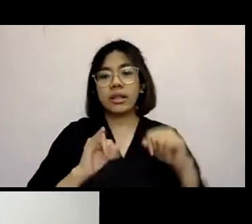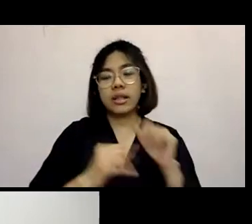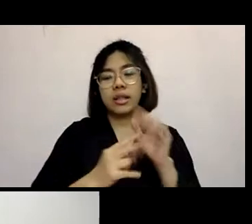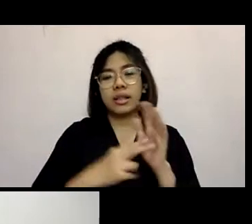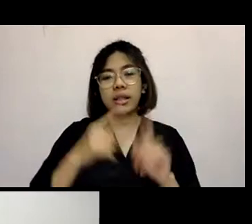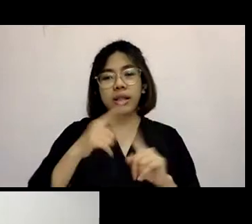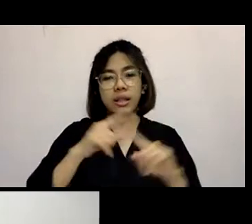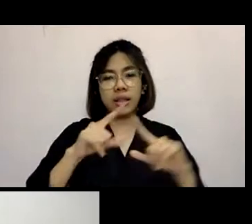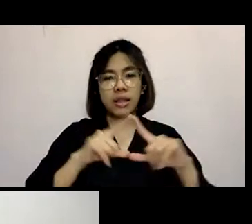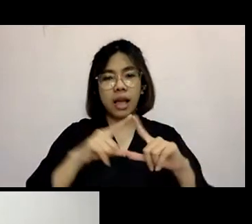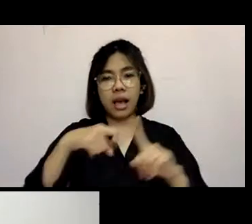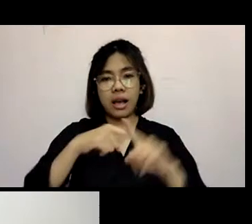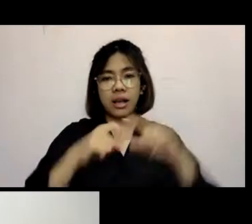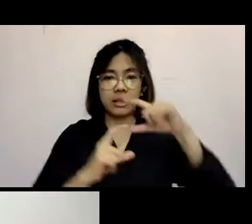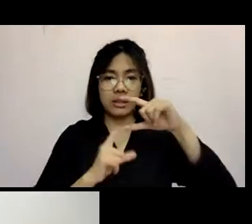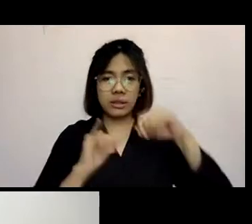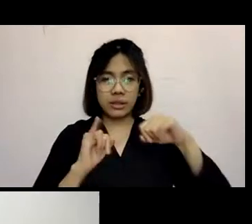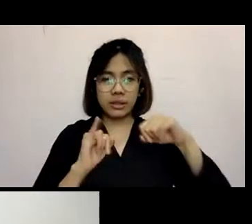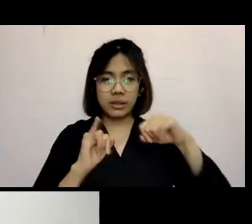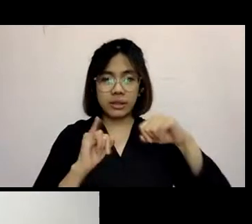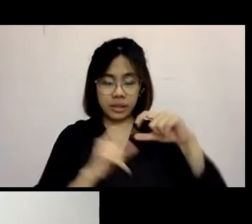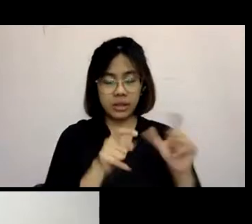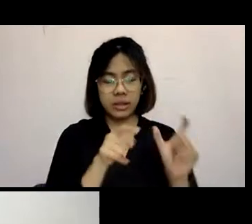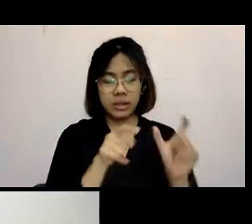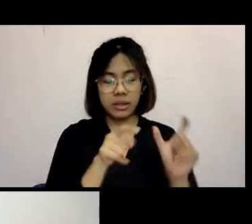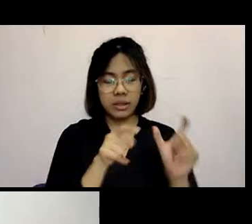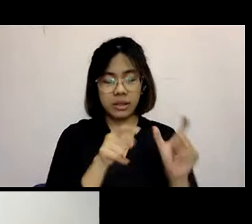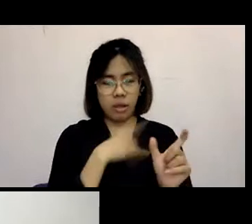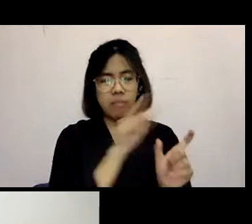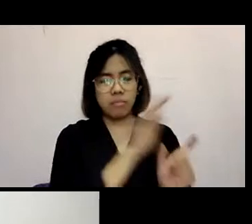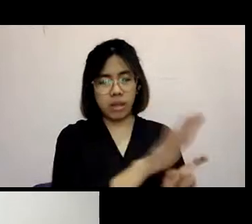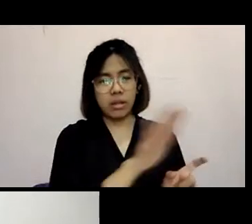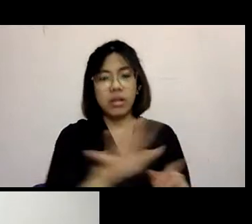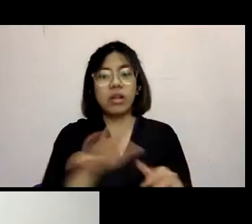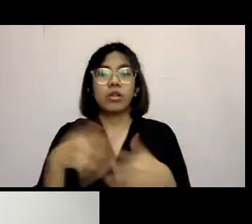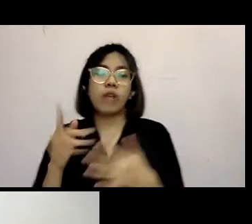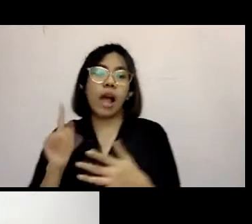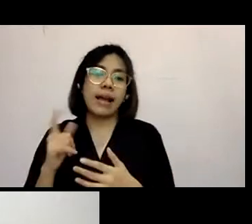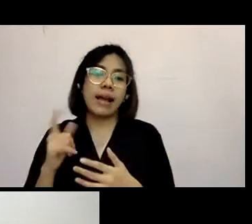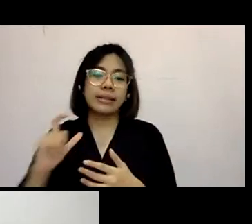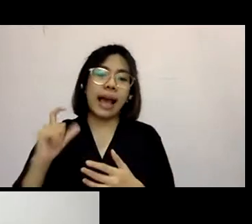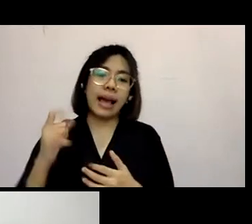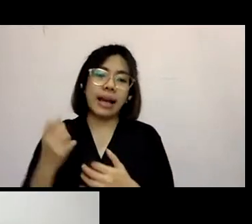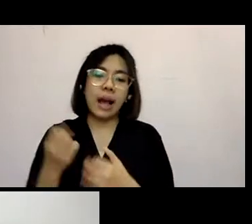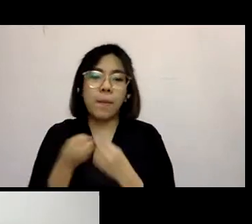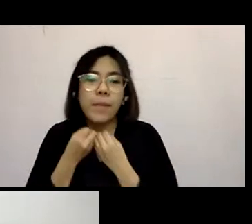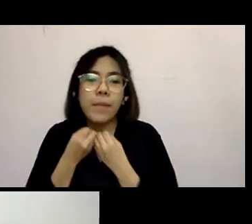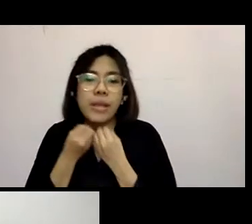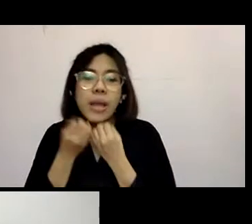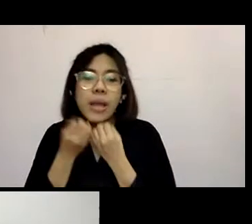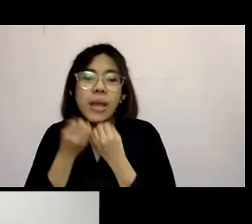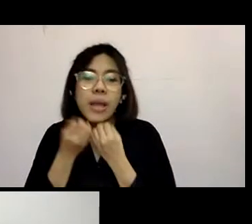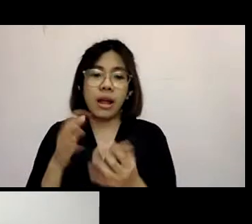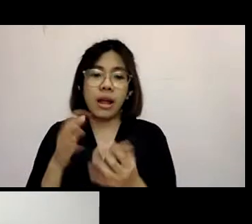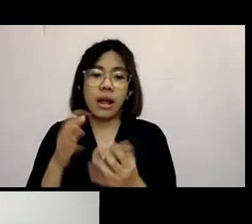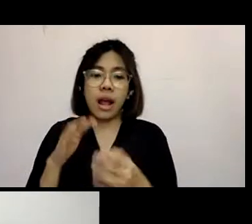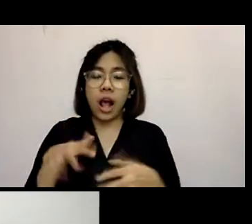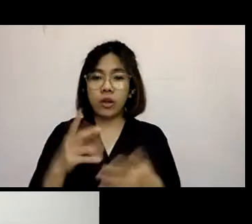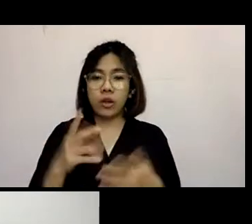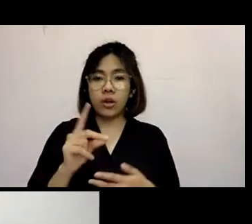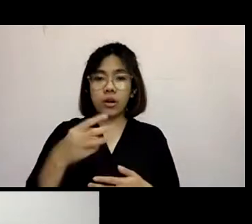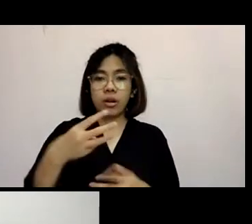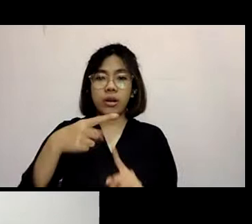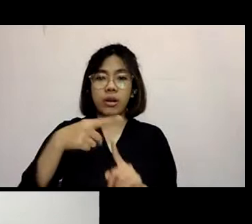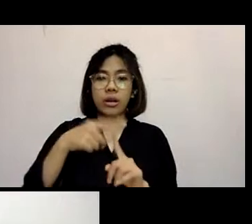tapi kalau yang satu lagi yang disebut sebagai retorik ya itu ngelihat hukum dalam dalam konteks yang berbeda